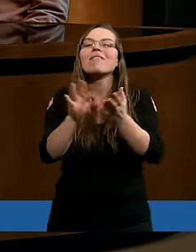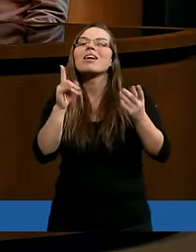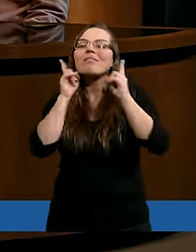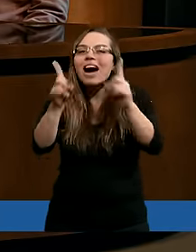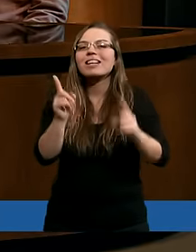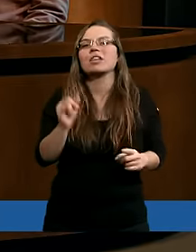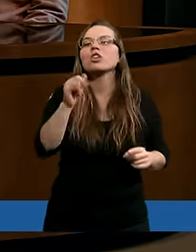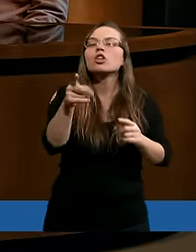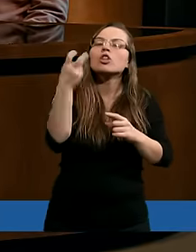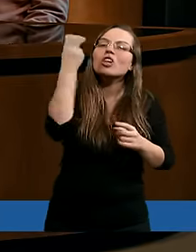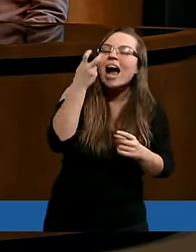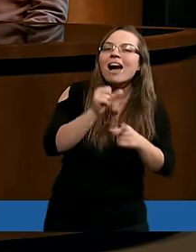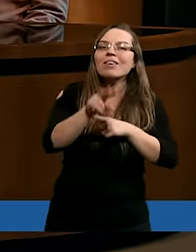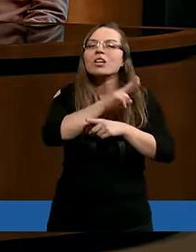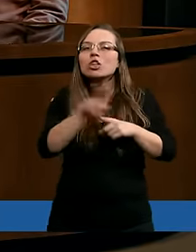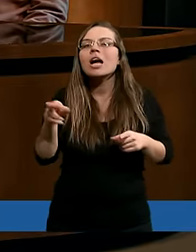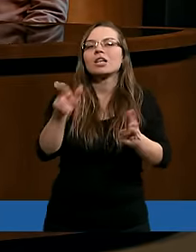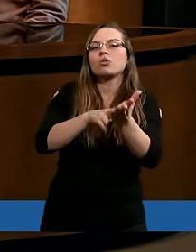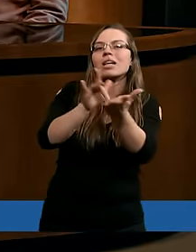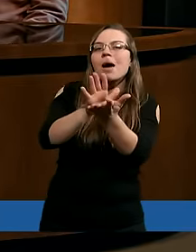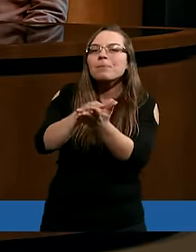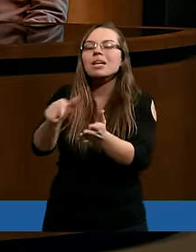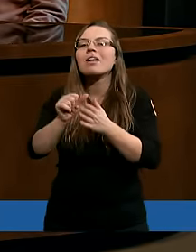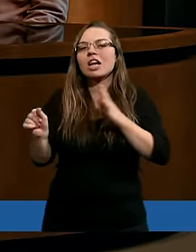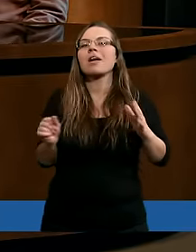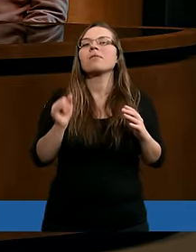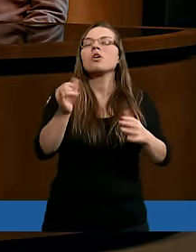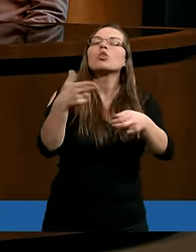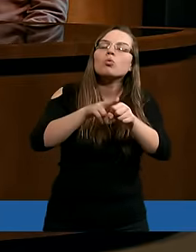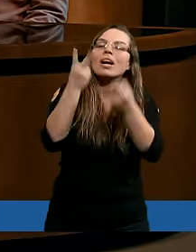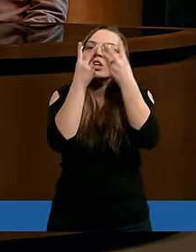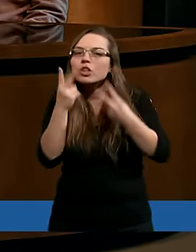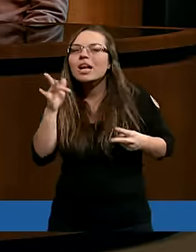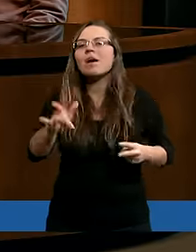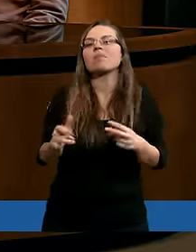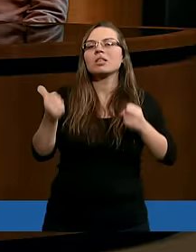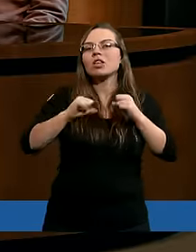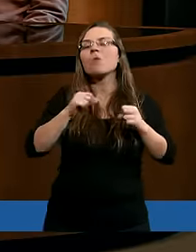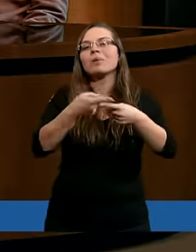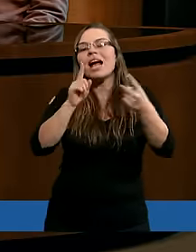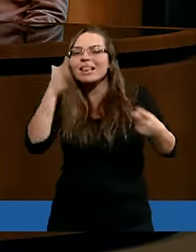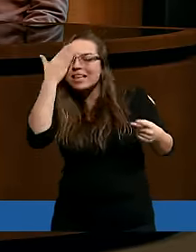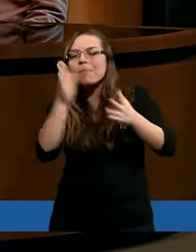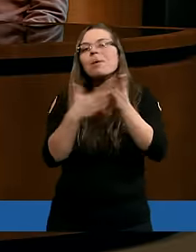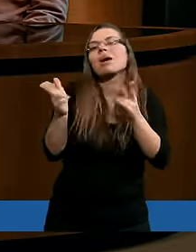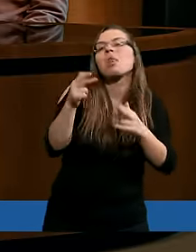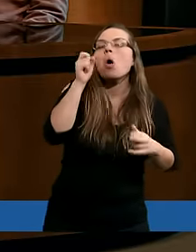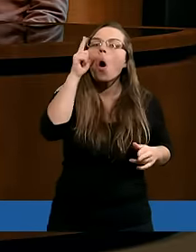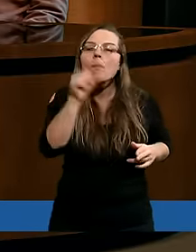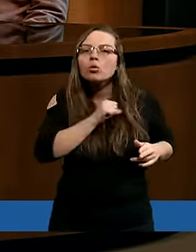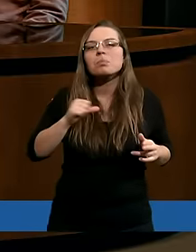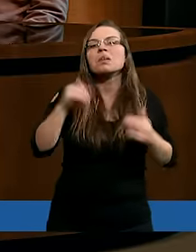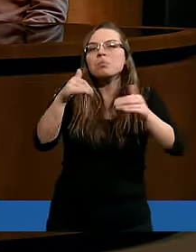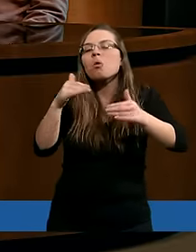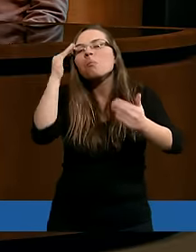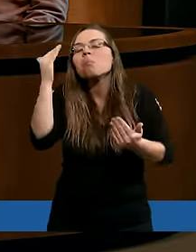wieczność i to jest też ciekawe, że tych, o których się uczymy przez nasze życie, o których czytamy sobie przed snem, czy kiedy się obudzimy, będziemy mogli ich